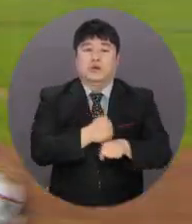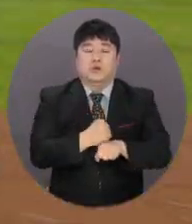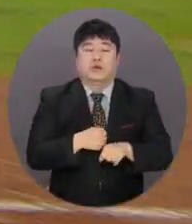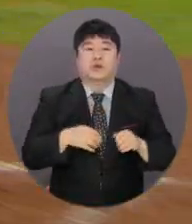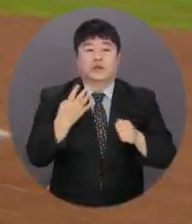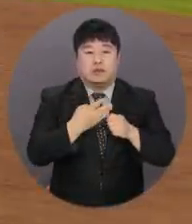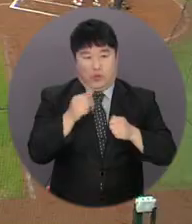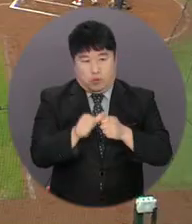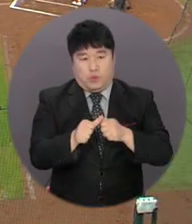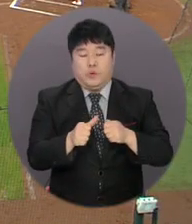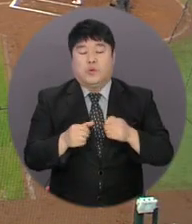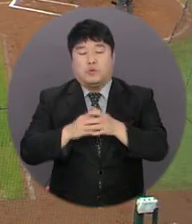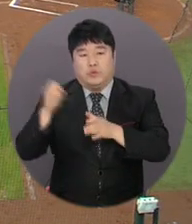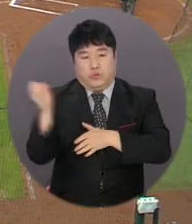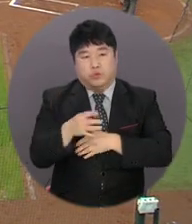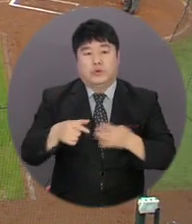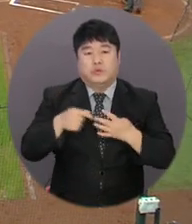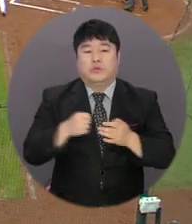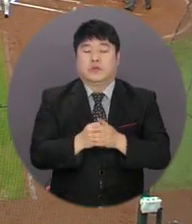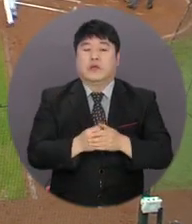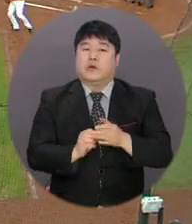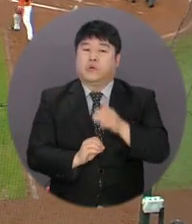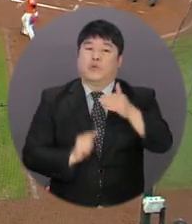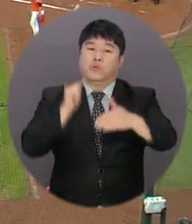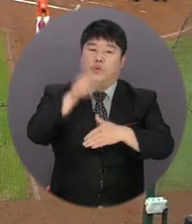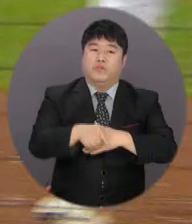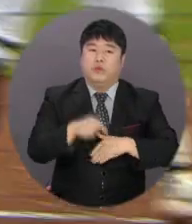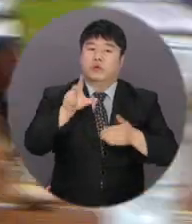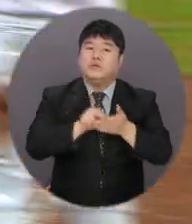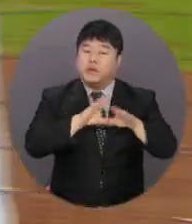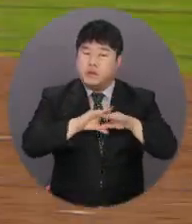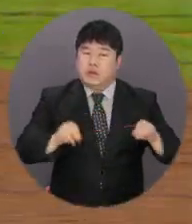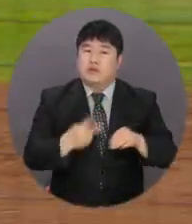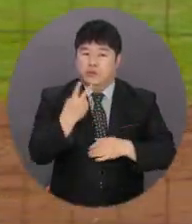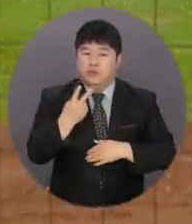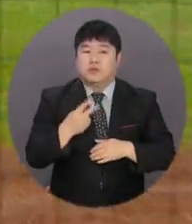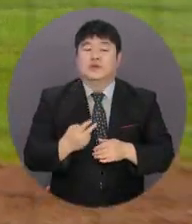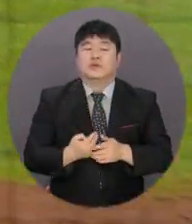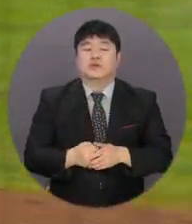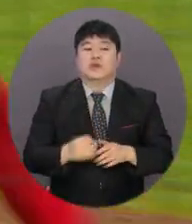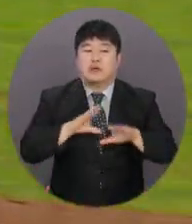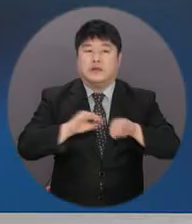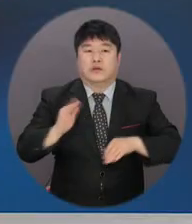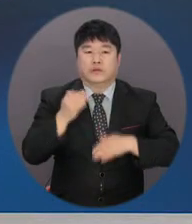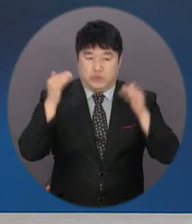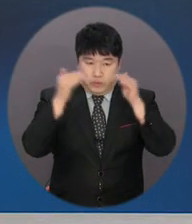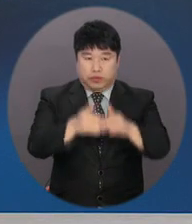결과 홈런 갈증 해소라는 두 마리 토끼를 잡을지가 관건입니다. MBC 뉴스 한신구입니다.